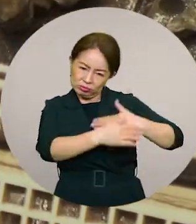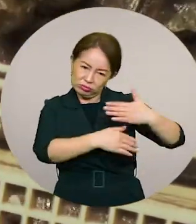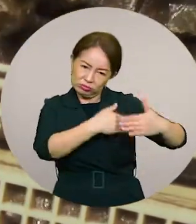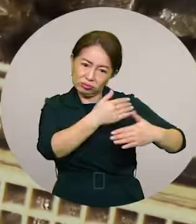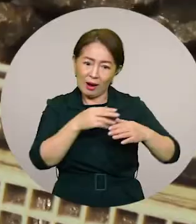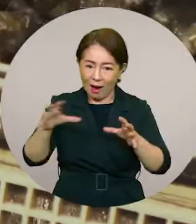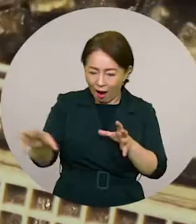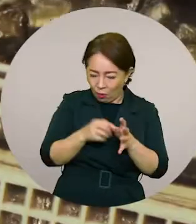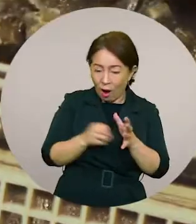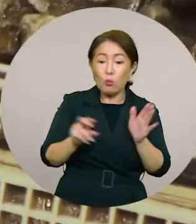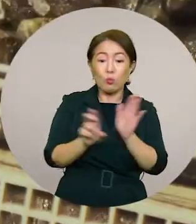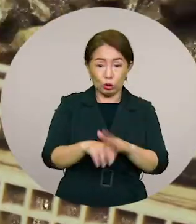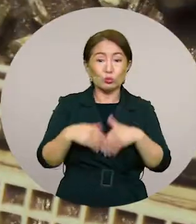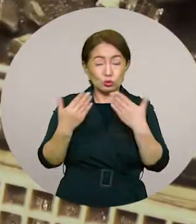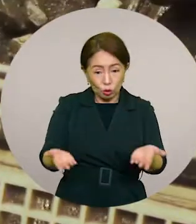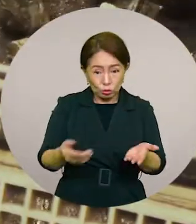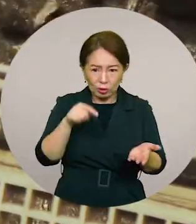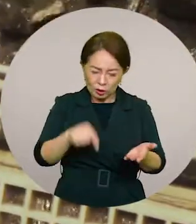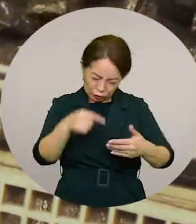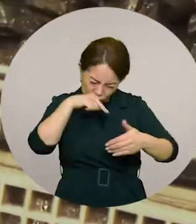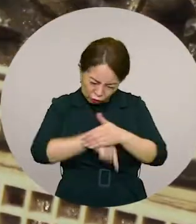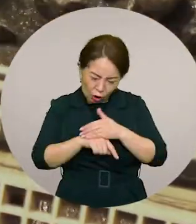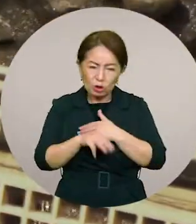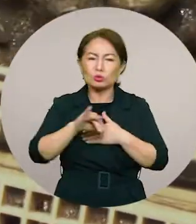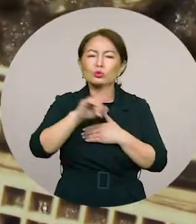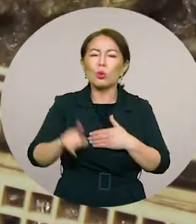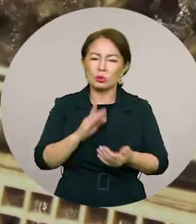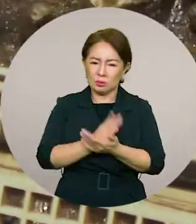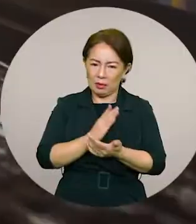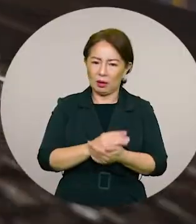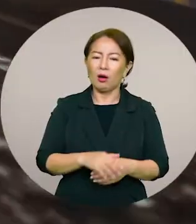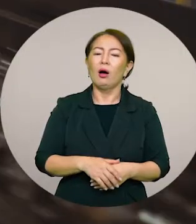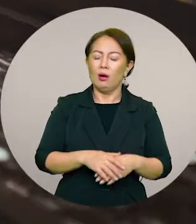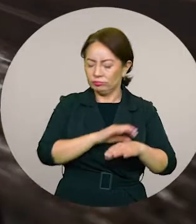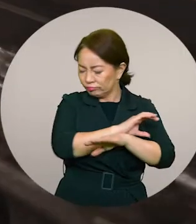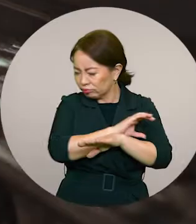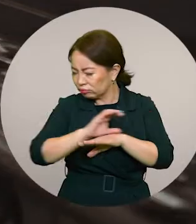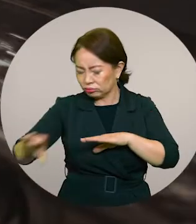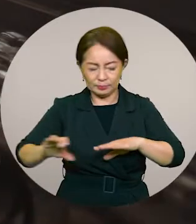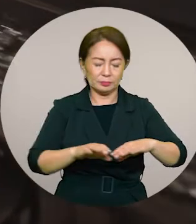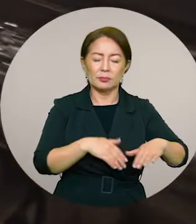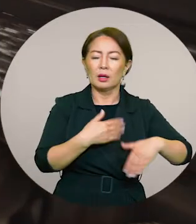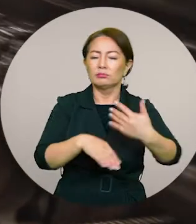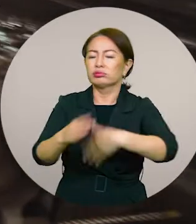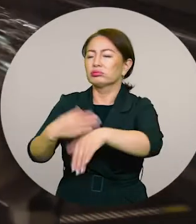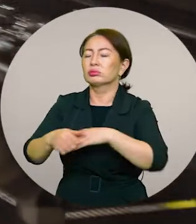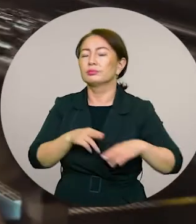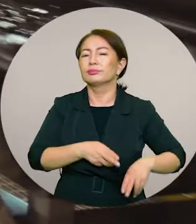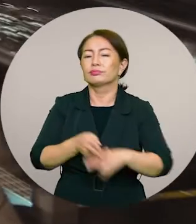маань. Тэгэнгүүт яг доороо туусан дамжуурга байгаа. Одоо энэ 47 метрийн доор тий. Тэгээд туусан дамжуурга